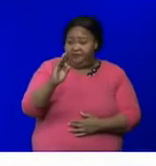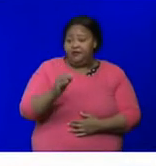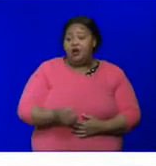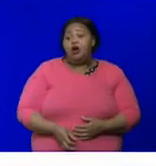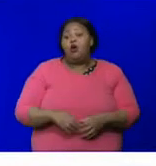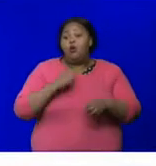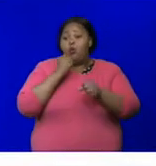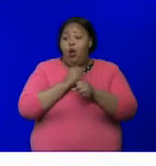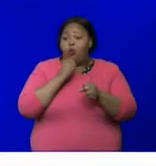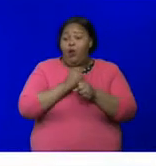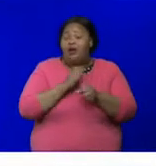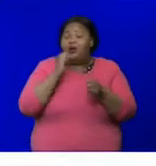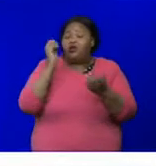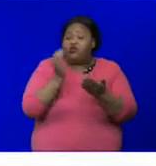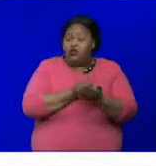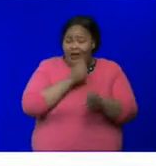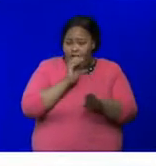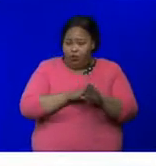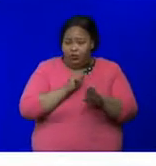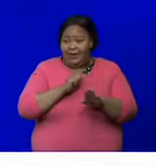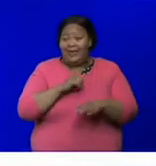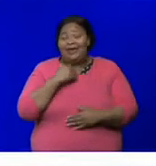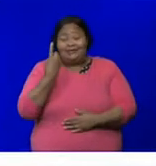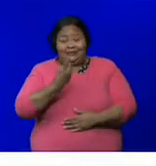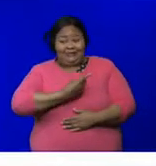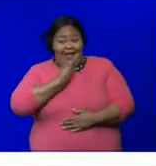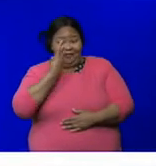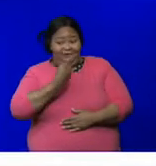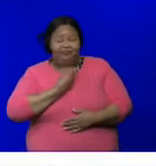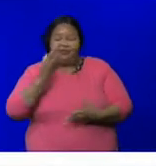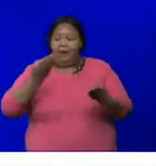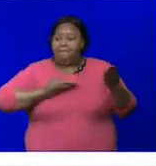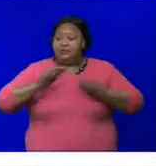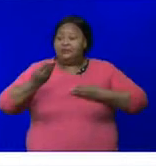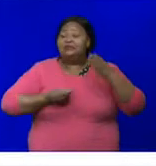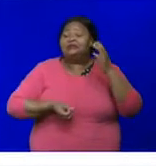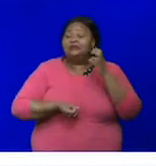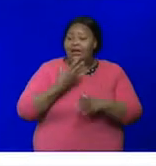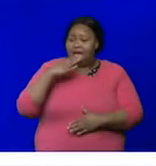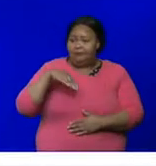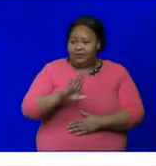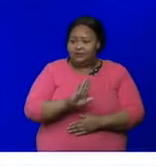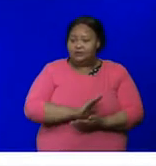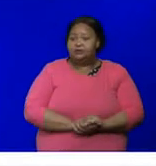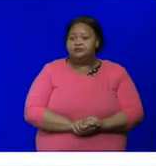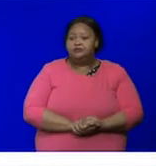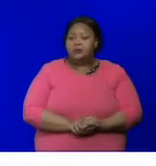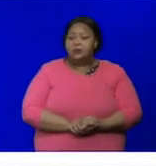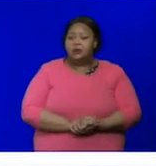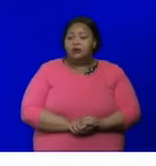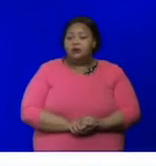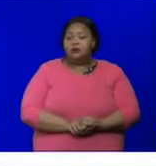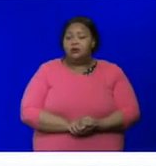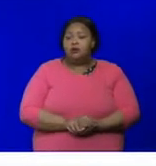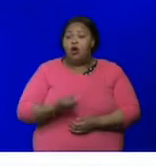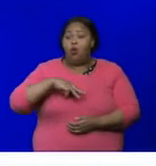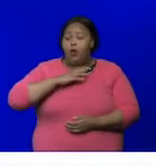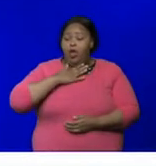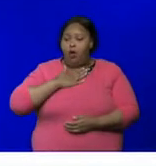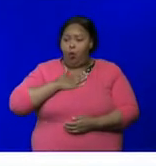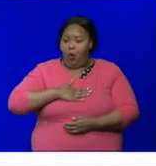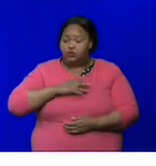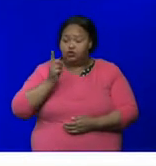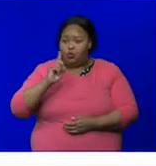umsebenzi ngoba sisemkhankasweni nje ukuthi sifuna kwenta abantu fana babe ngilabakha imisebenzi kunalokuthi